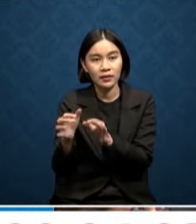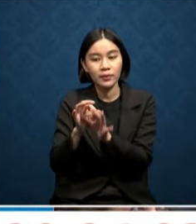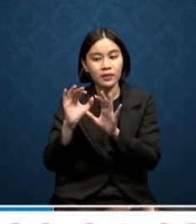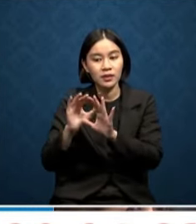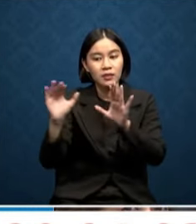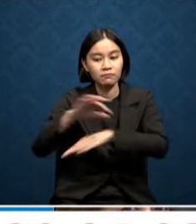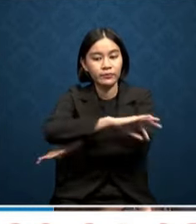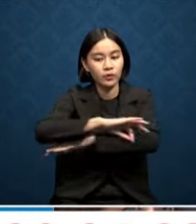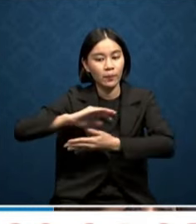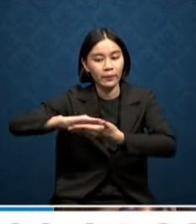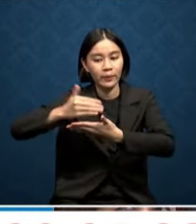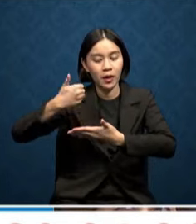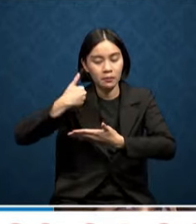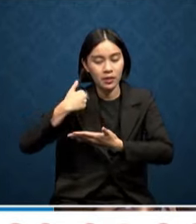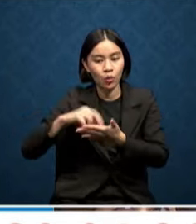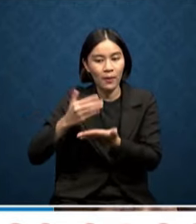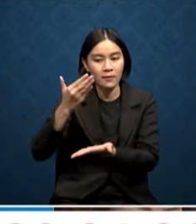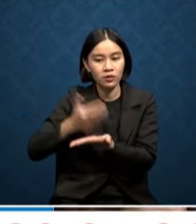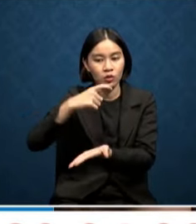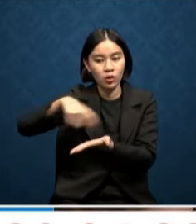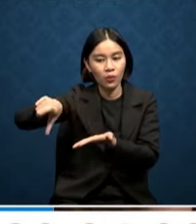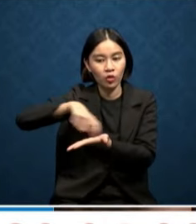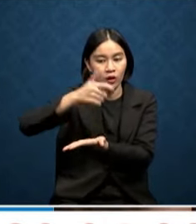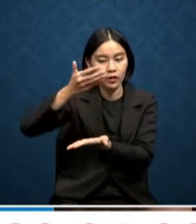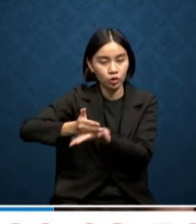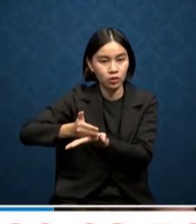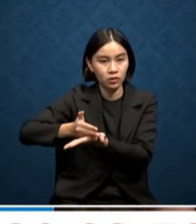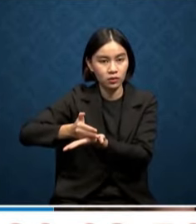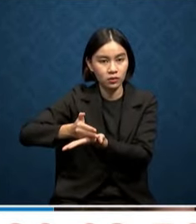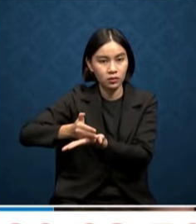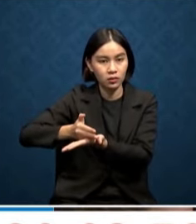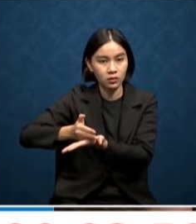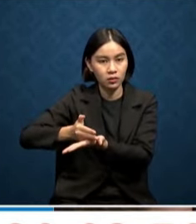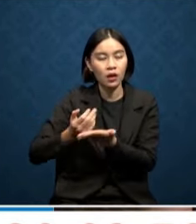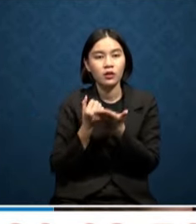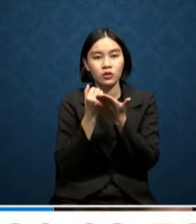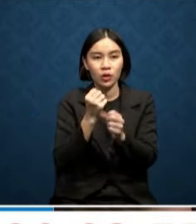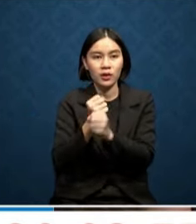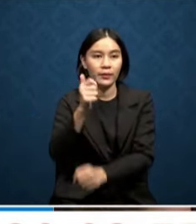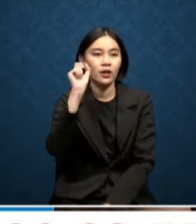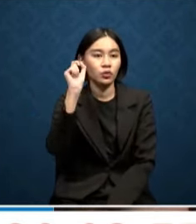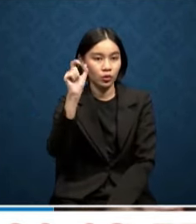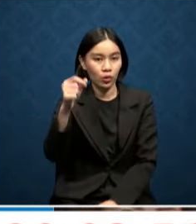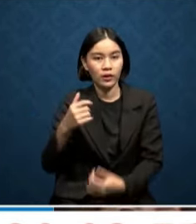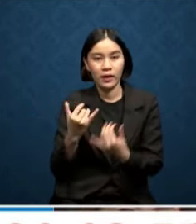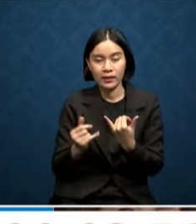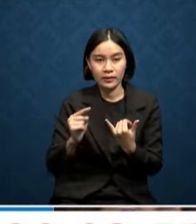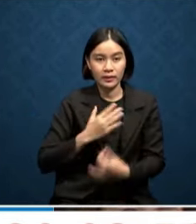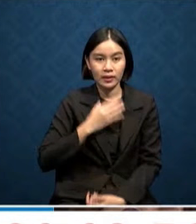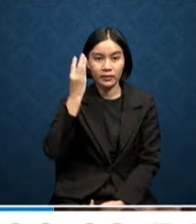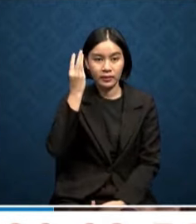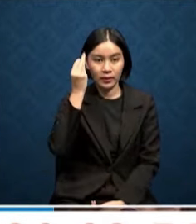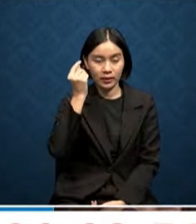อยู่แล้วจะมีการระงับบัญชีที่จะสามารถที่จะช่วยเหลือเขาได้ทันทีตรงนี้เดันคิด